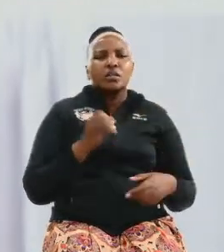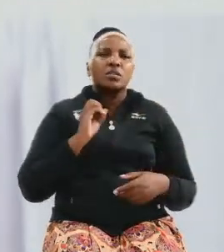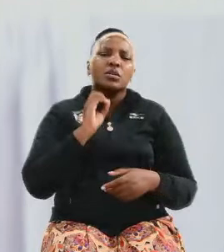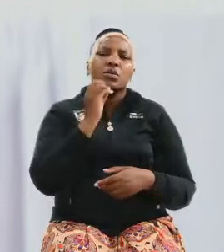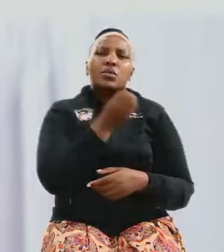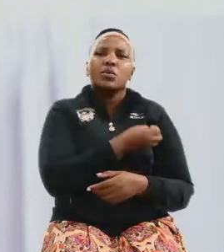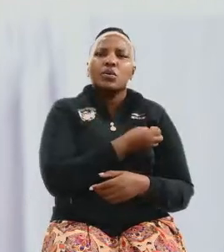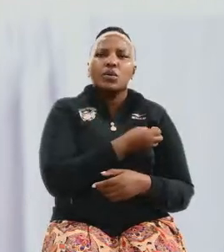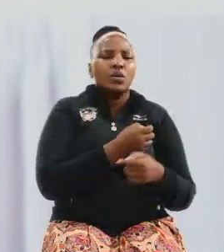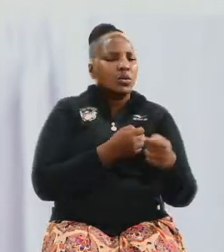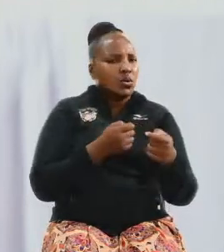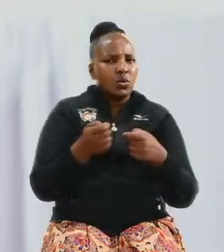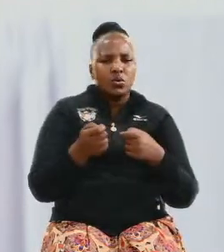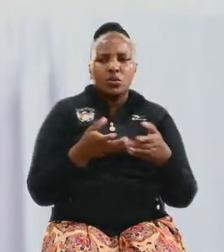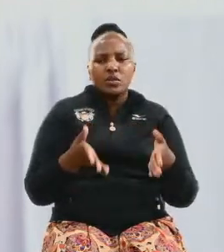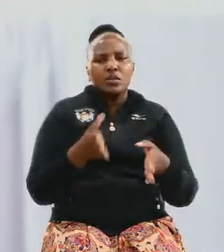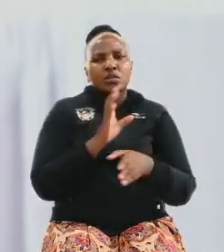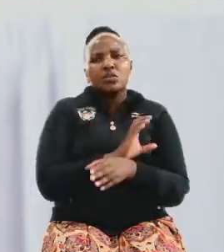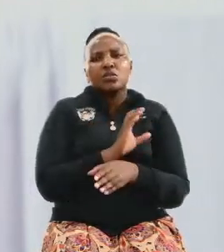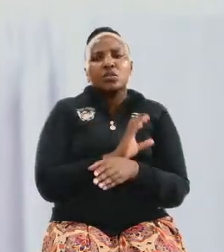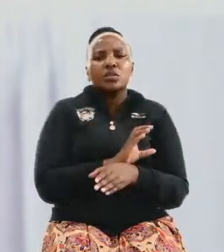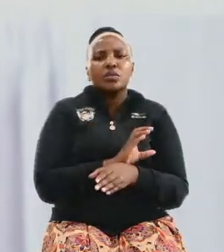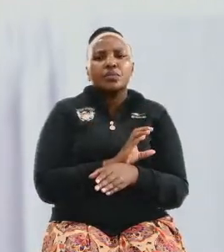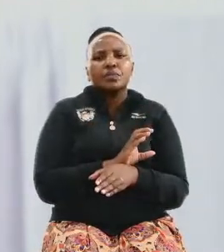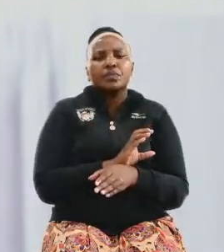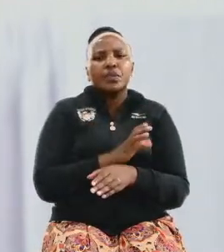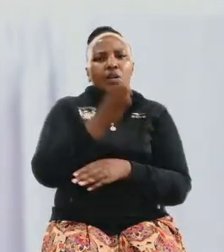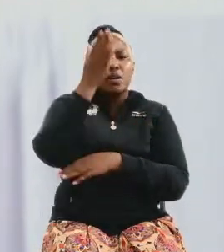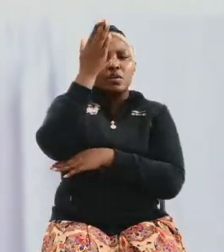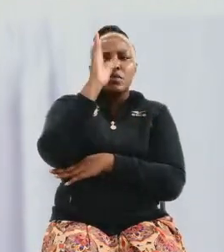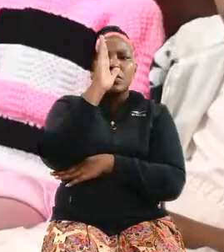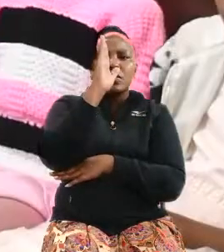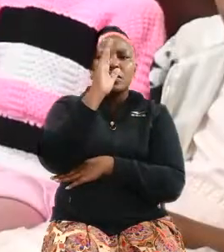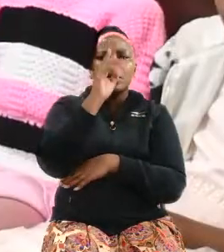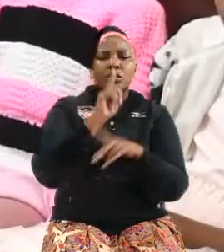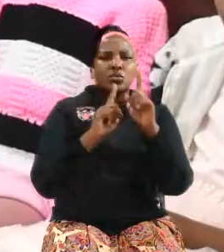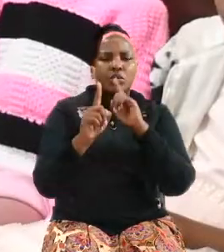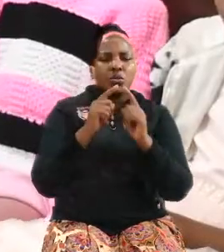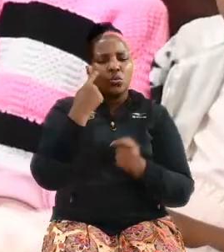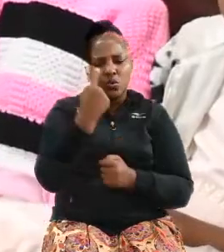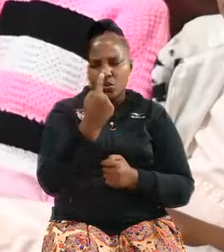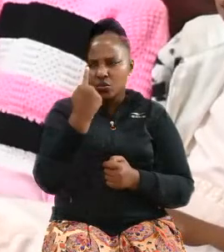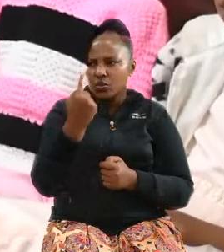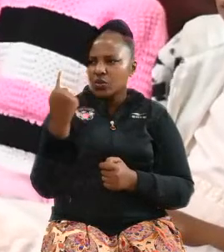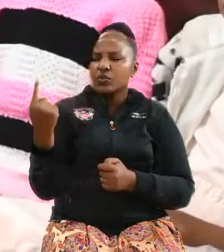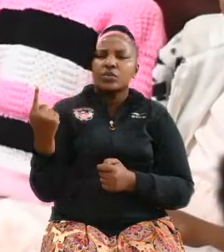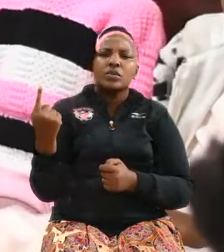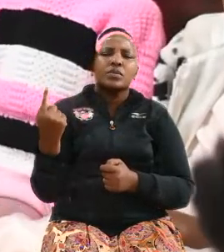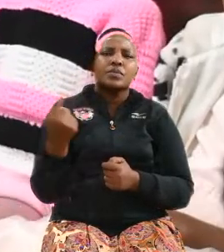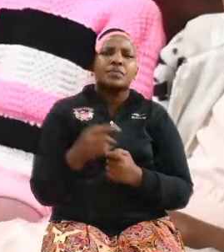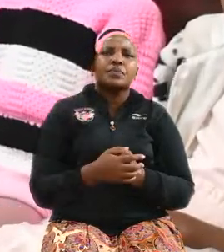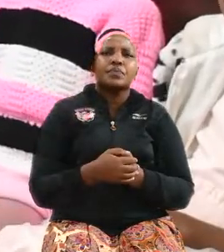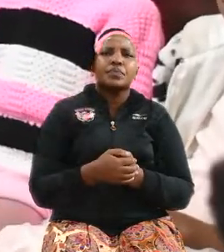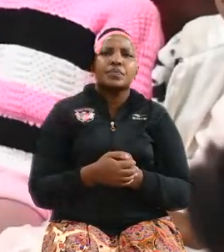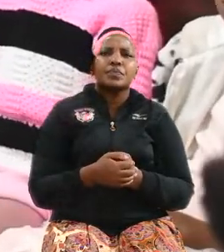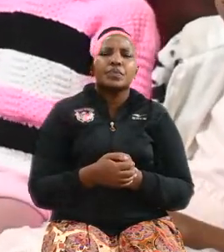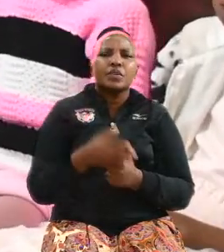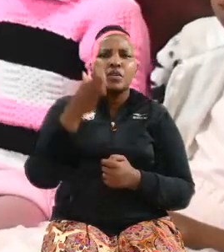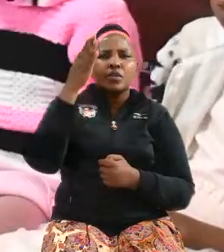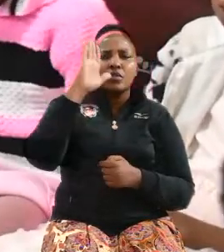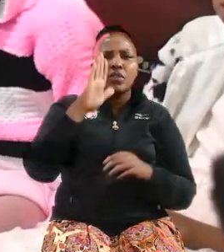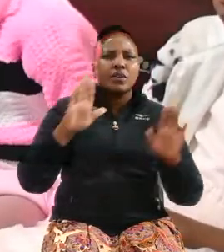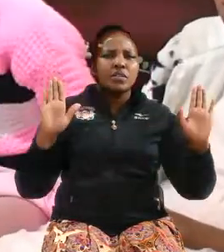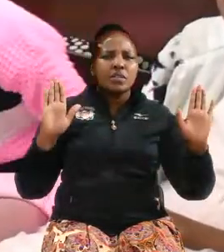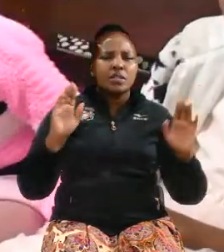Bwana, tawala kwa hii kanisa Jehova. Mungu wa Israeli, nena na kila mmoja wetu Bwana. Mfalme wa ajabu,